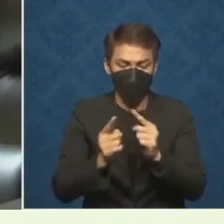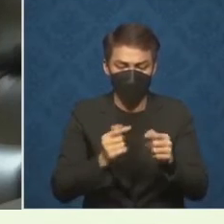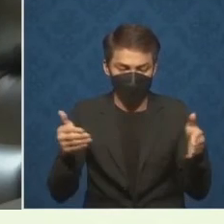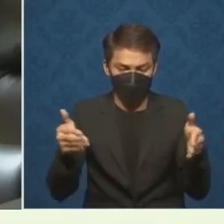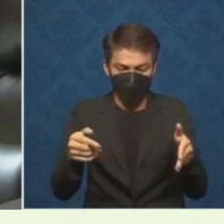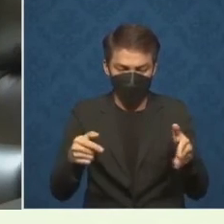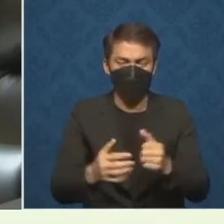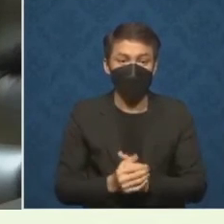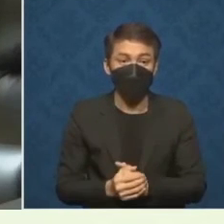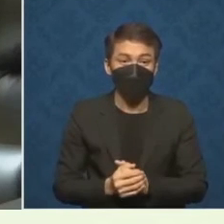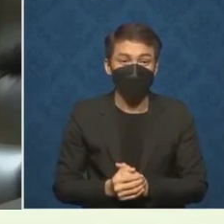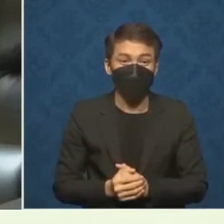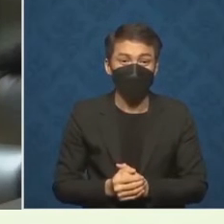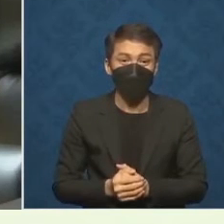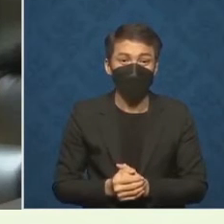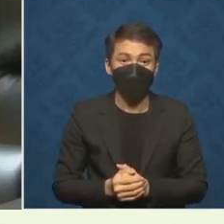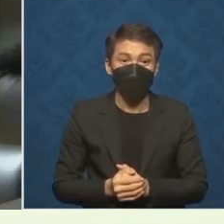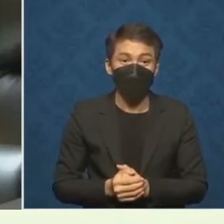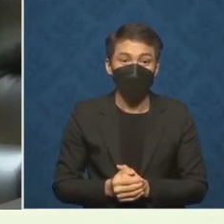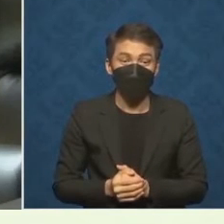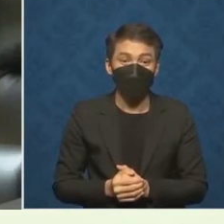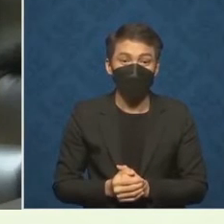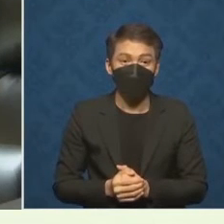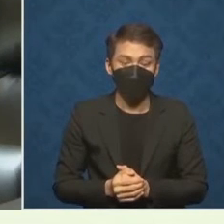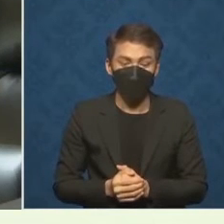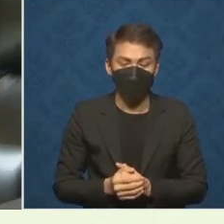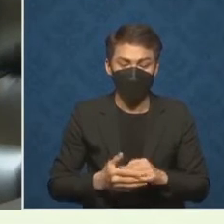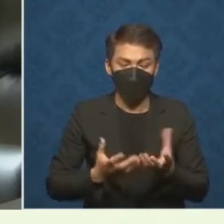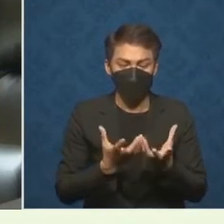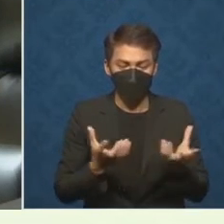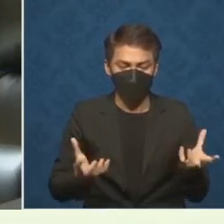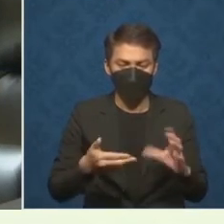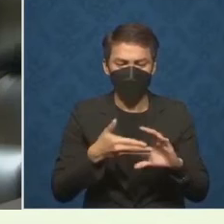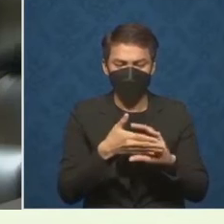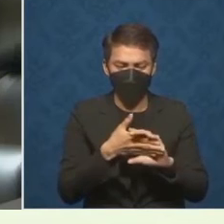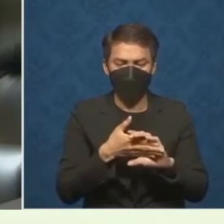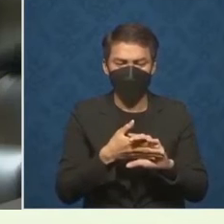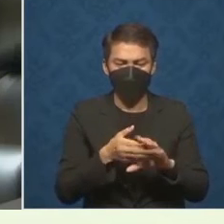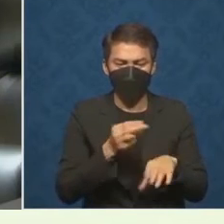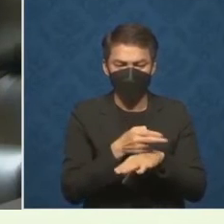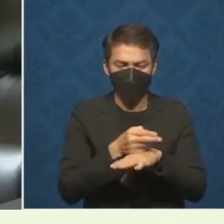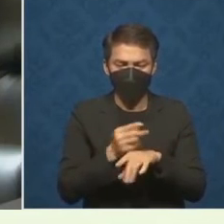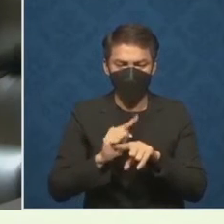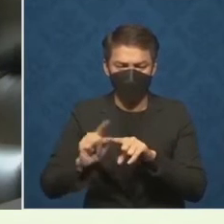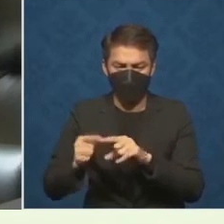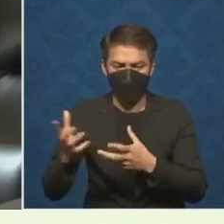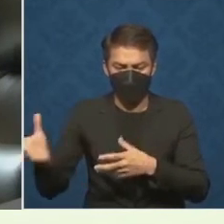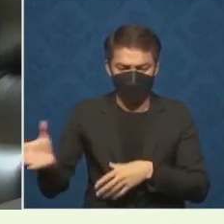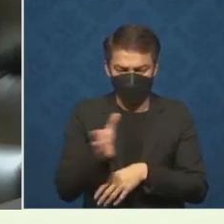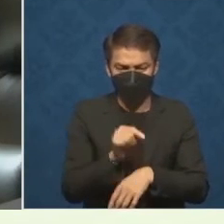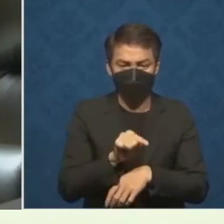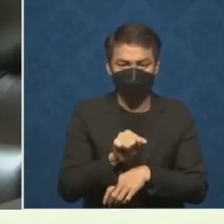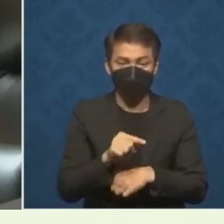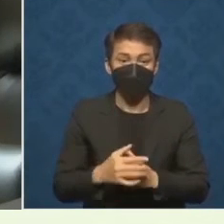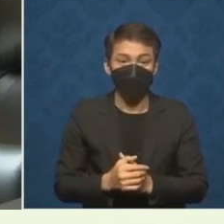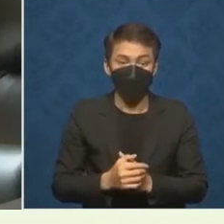และก็เป็นการนำเอกสารหรือวัตถุใดๆมาในที่ประชุมนะครับผมขอเรียนว่าผมเป็นผู้สมั